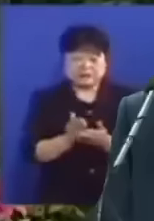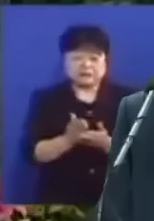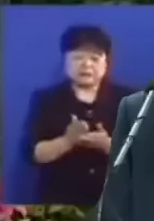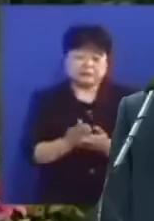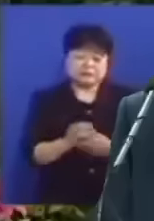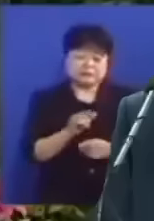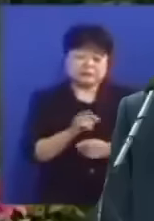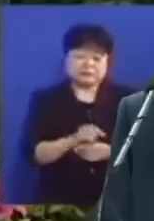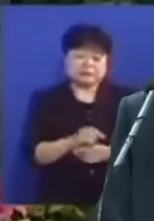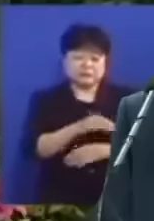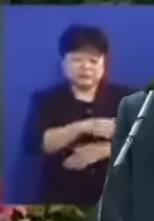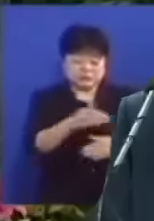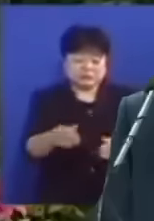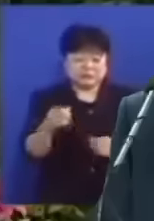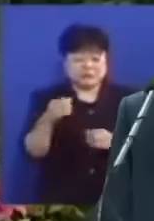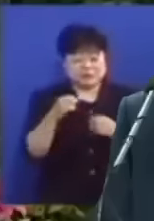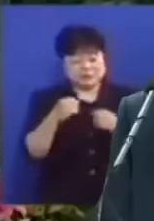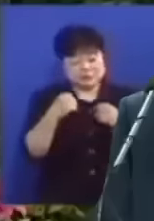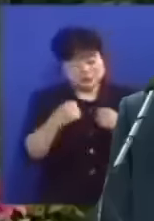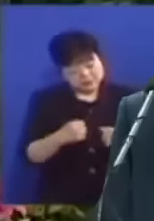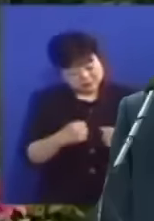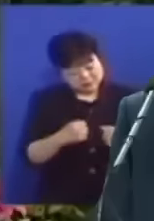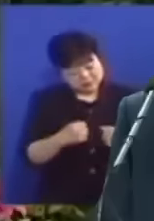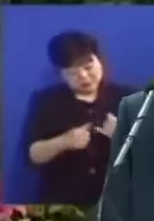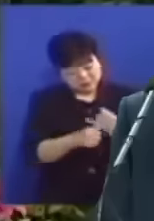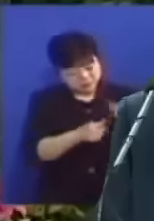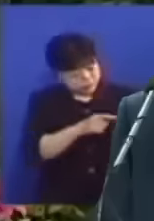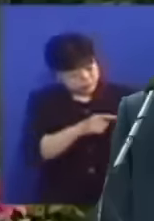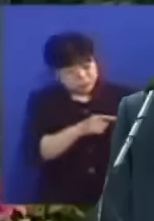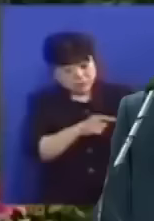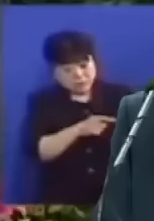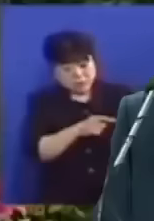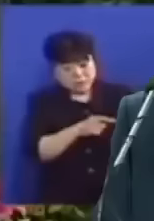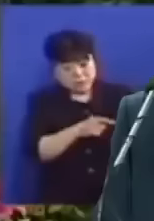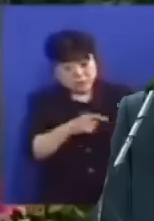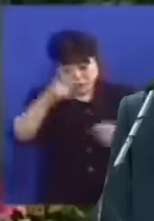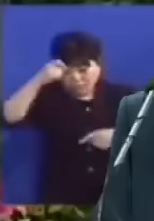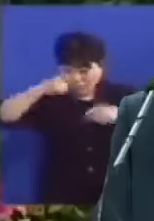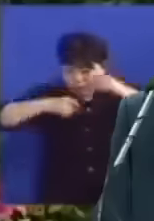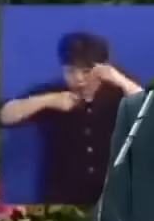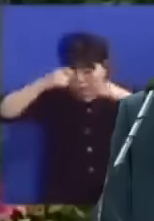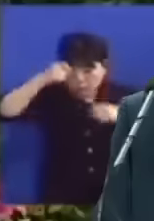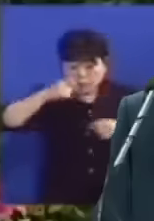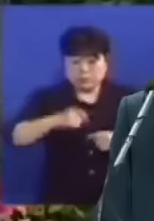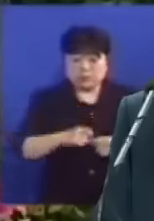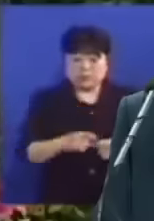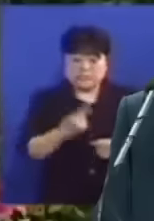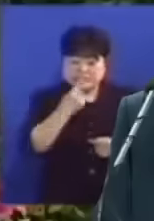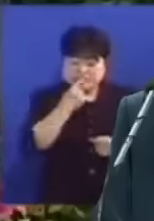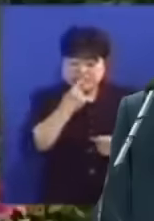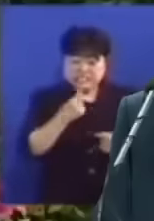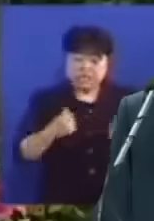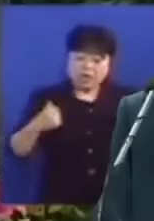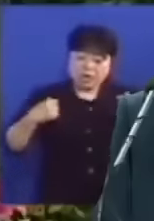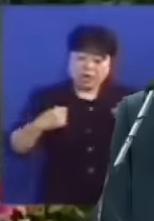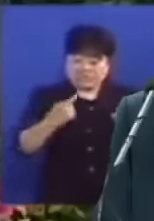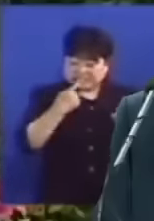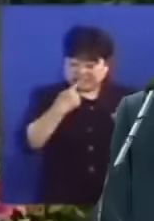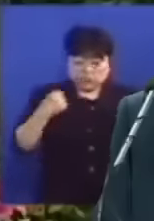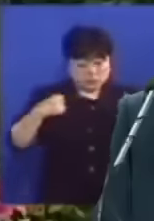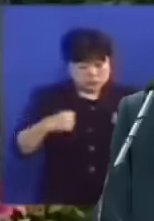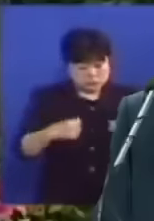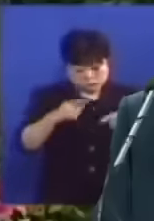앉았는데 아 없신데 덧성격으로 부인이 응응 울면서 상복을 입고 들어온단